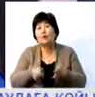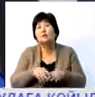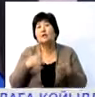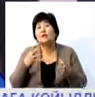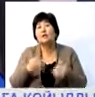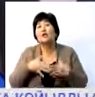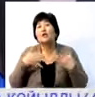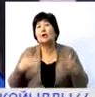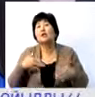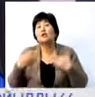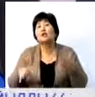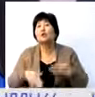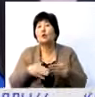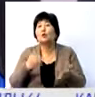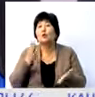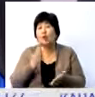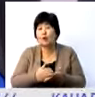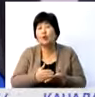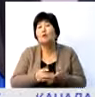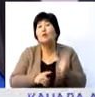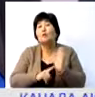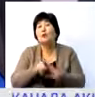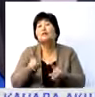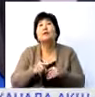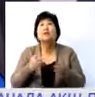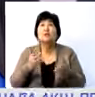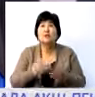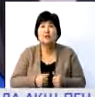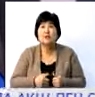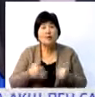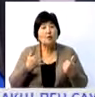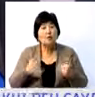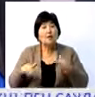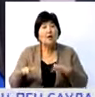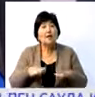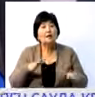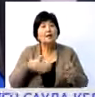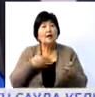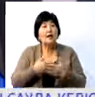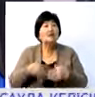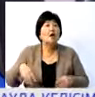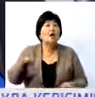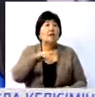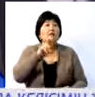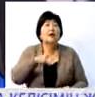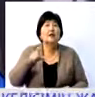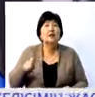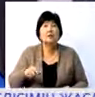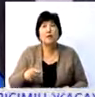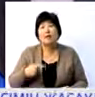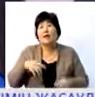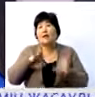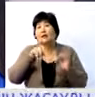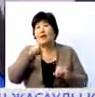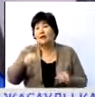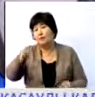және барынша жан-жақты қолдауға тұратын бастама деп есептейміз. Бүгінгі шараға атсалысқан барша азаматтарға, іскер